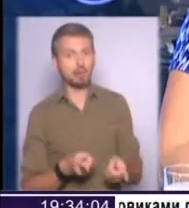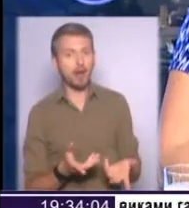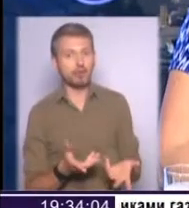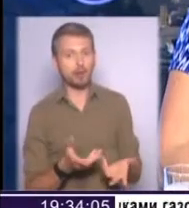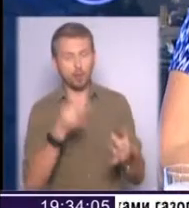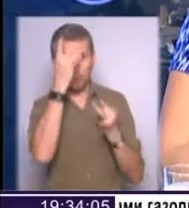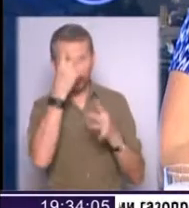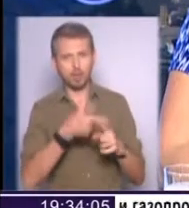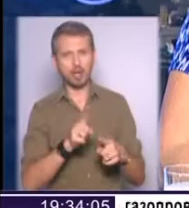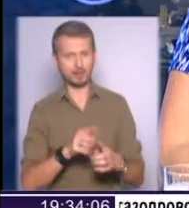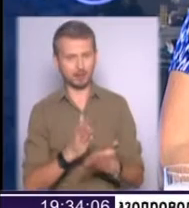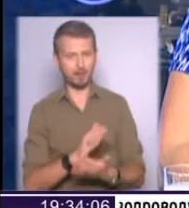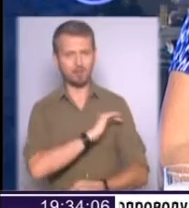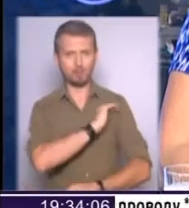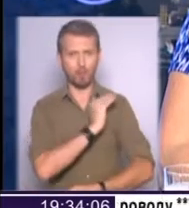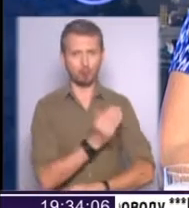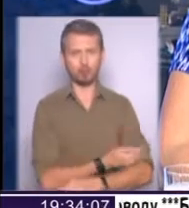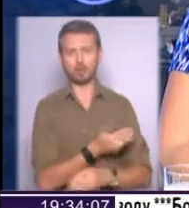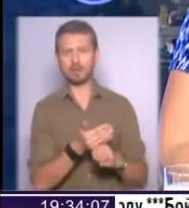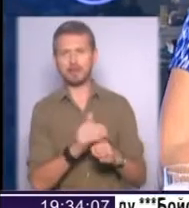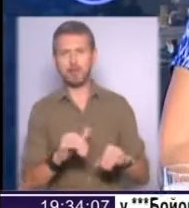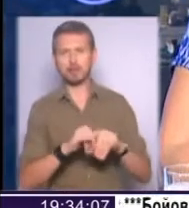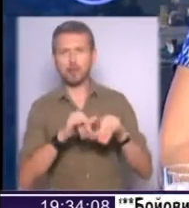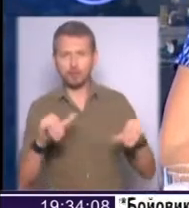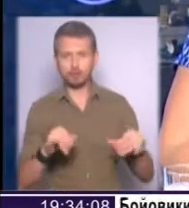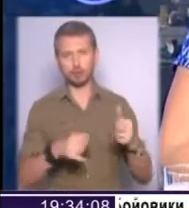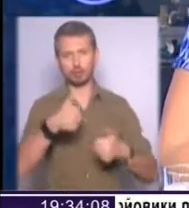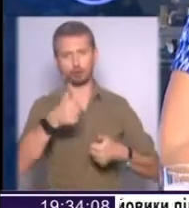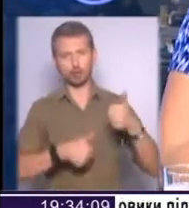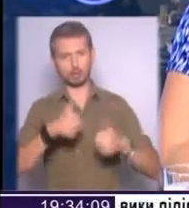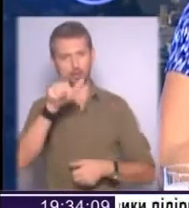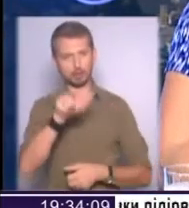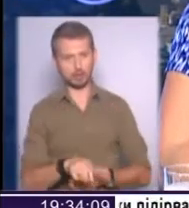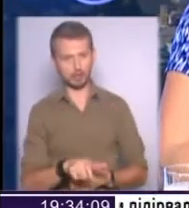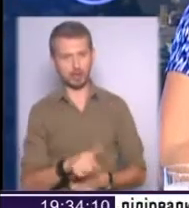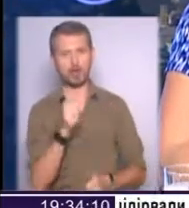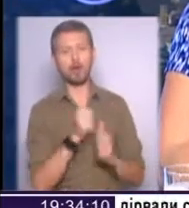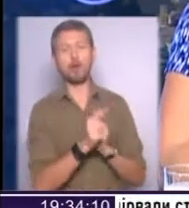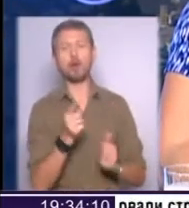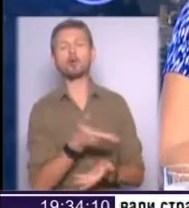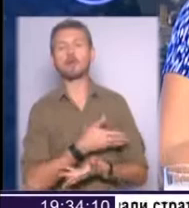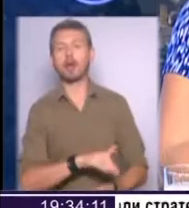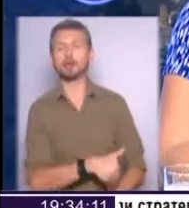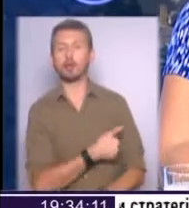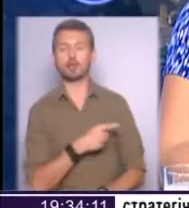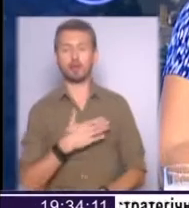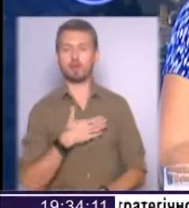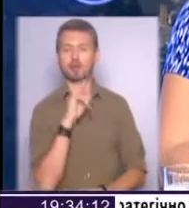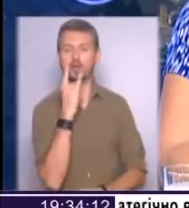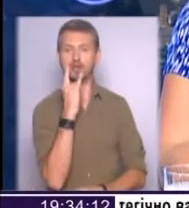культура – це є потужний сегмент розвитку і конкурентності людини. Адже кожен з нас хоче, щоб наша дитина